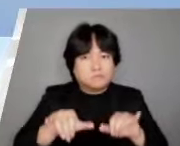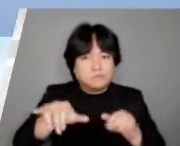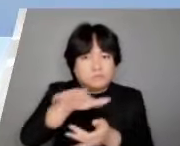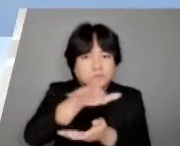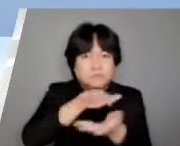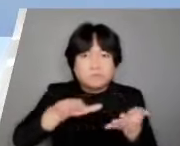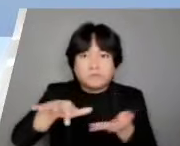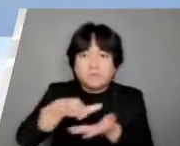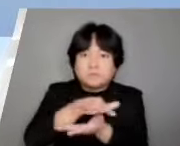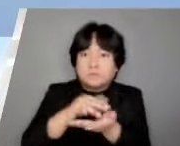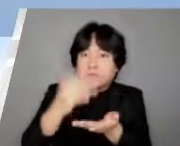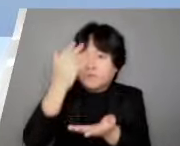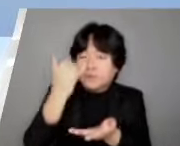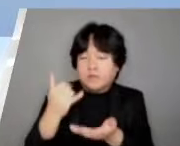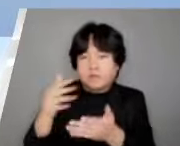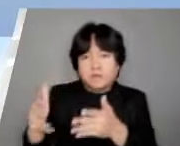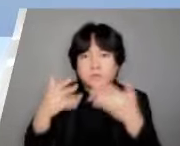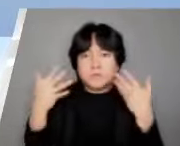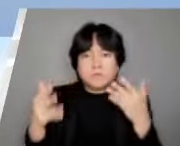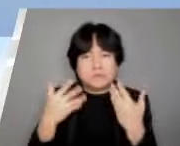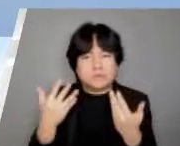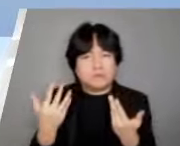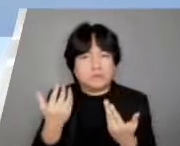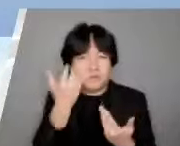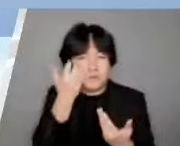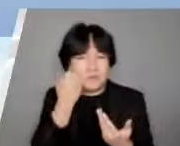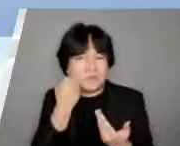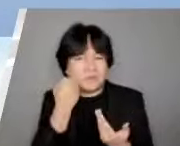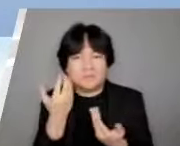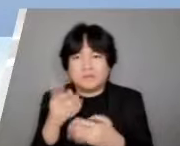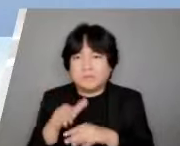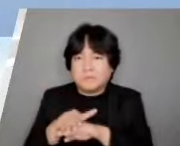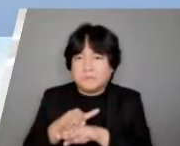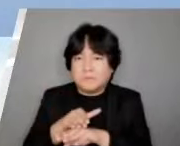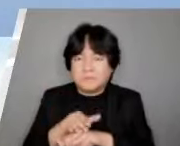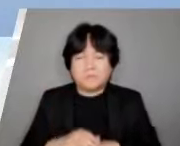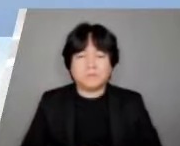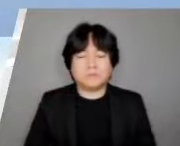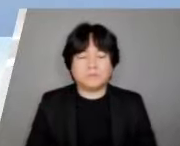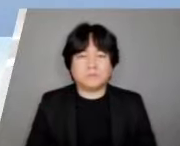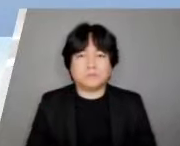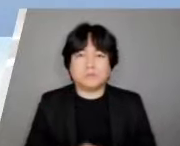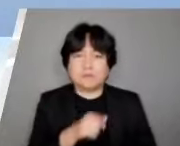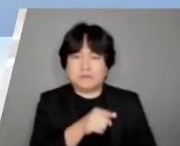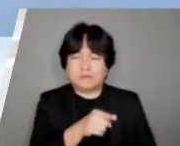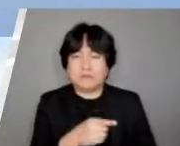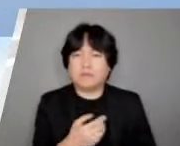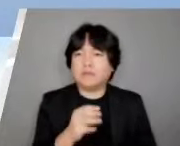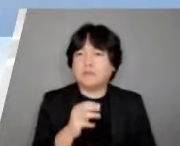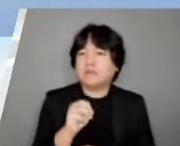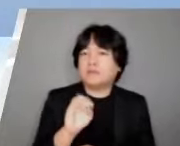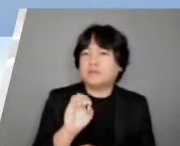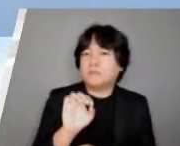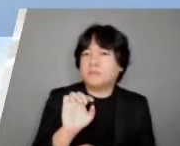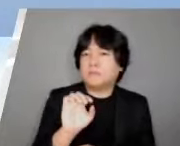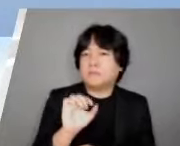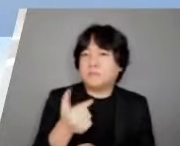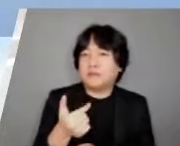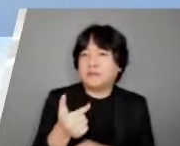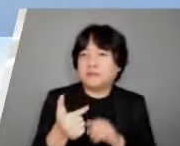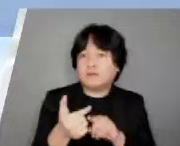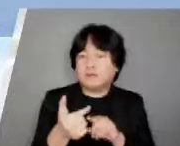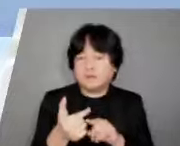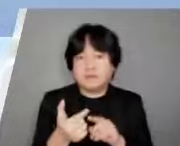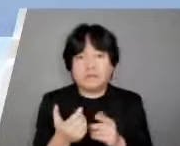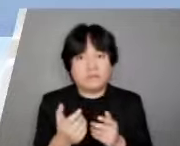ah nagkakaroon po tayo ng vag So yung vag or tinatawag nating volcanic smug ay mga pinaghalong water vapor at particulates na